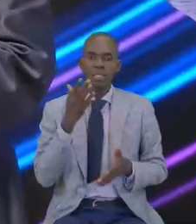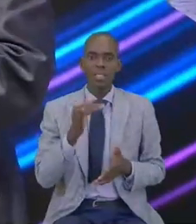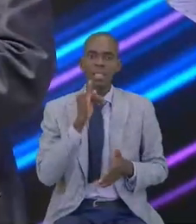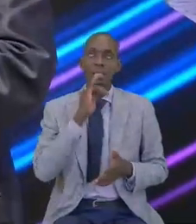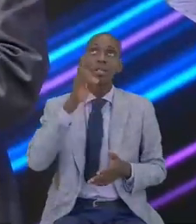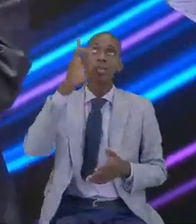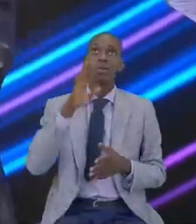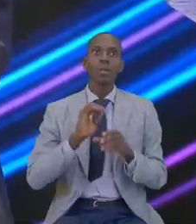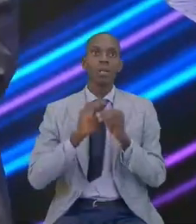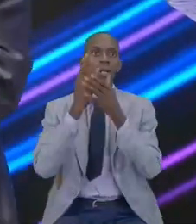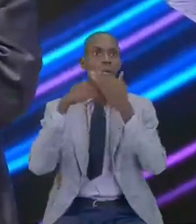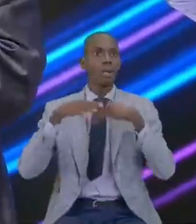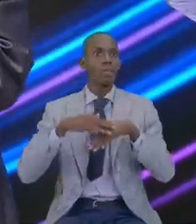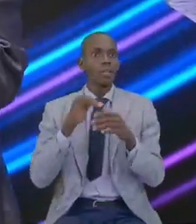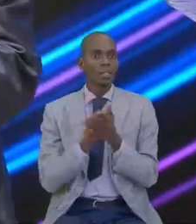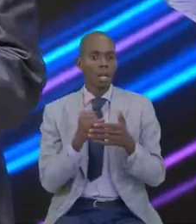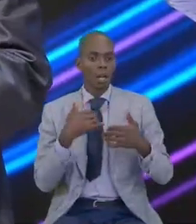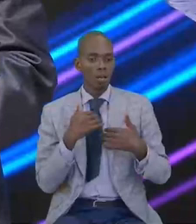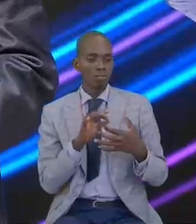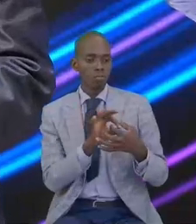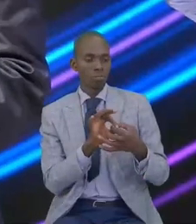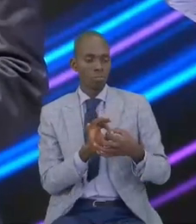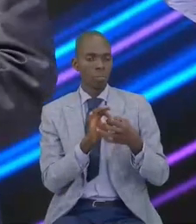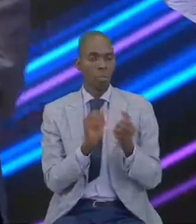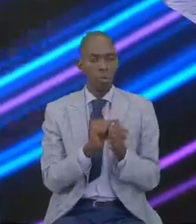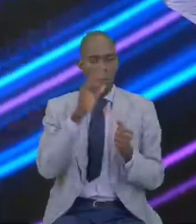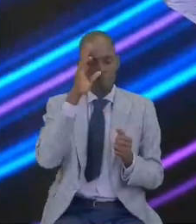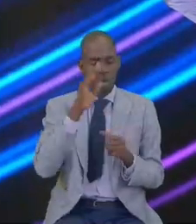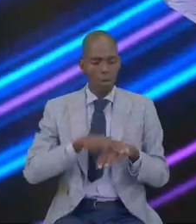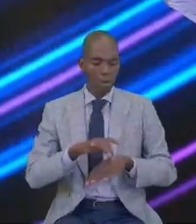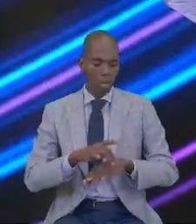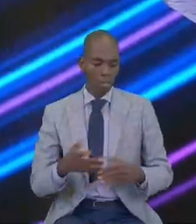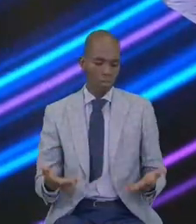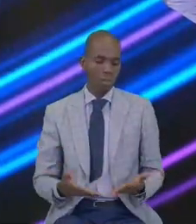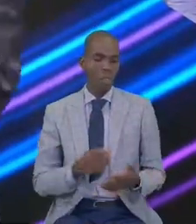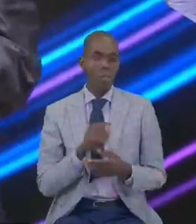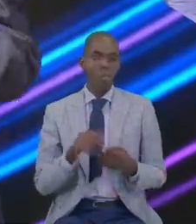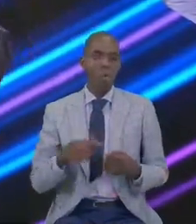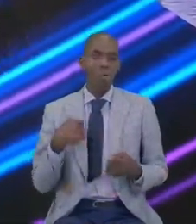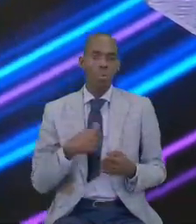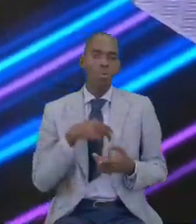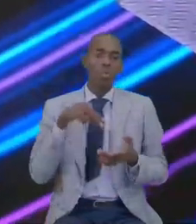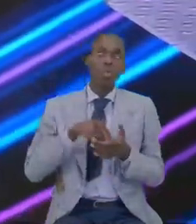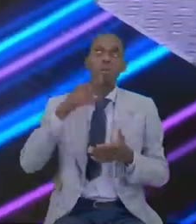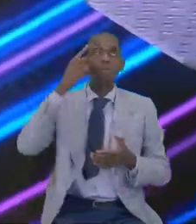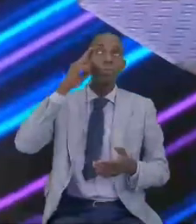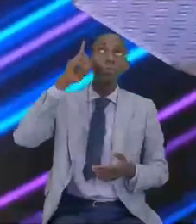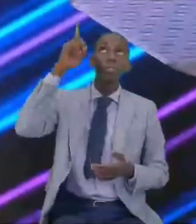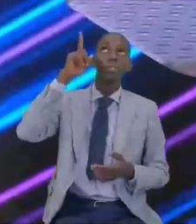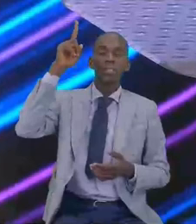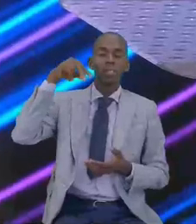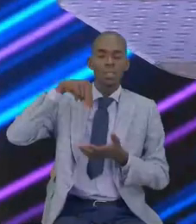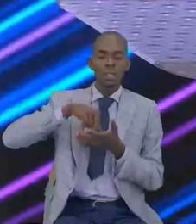la connexion avec l'homme sur la terre ici. Et lorsque nous tenons pour lui, il tient aussi par